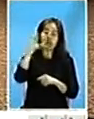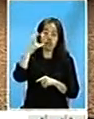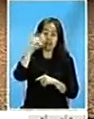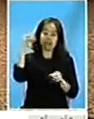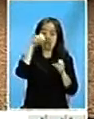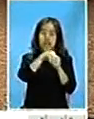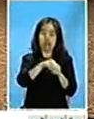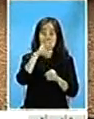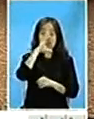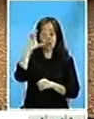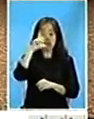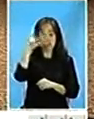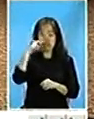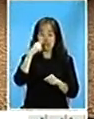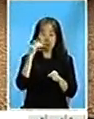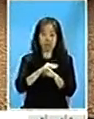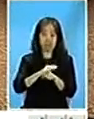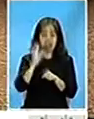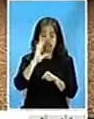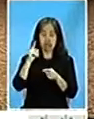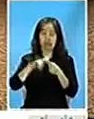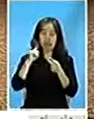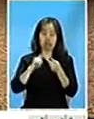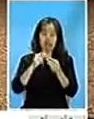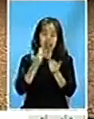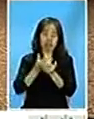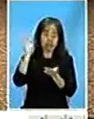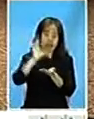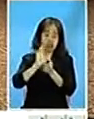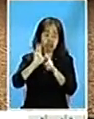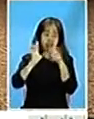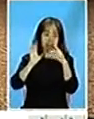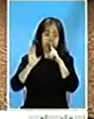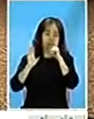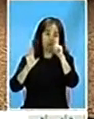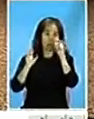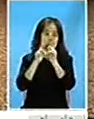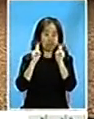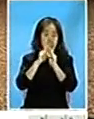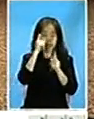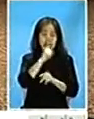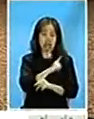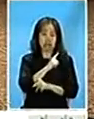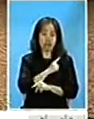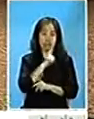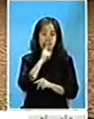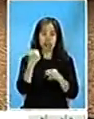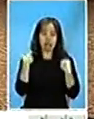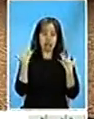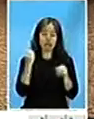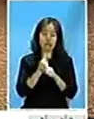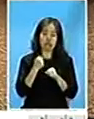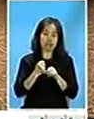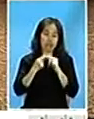น500ล้านเท่านั้นยังไม่พอนะคะงบประมาณตัวนี้เมื่อได้เรียนถามคณะกรรมการผู้ดูแลไม่มีการเดินหน้าเลยนะค